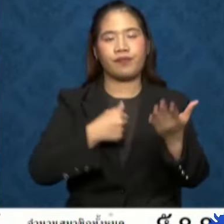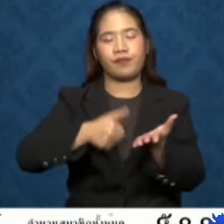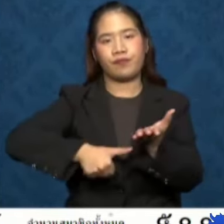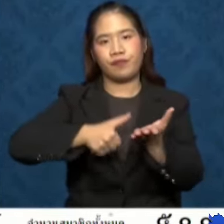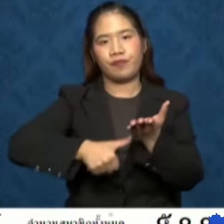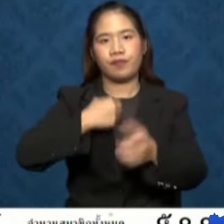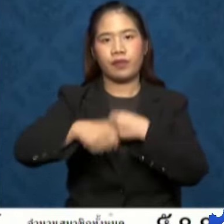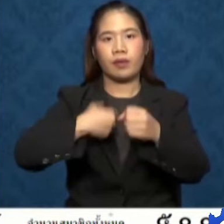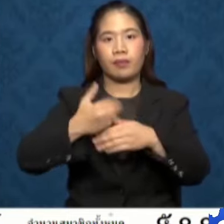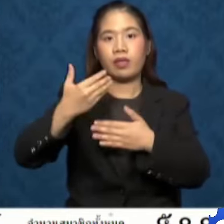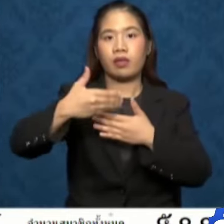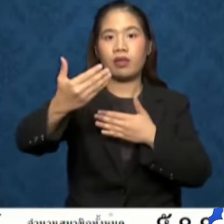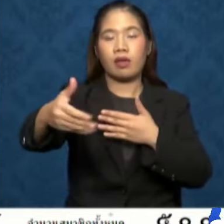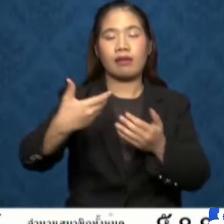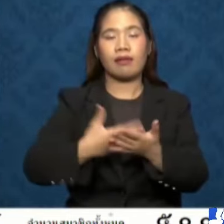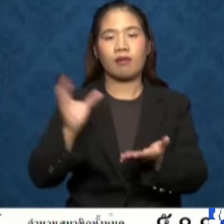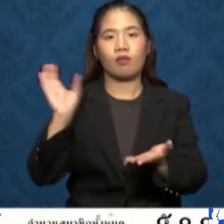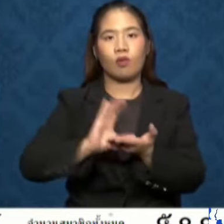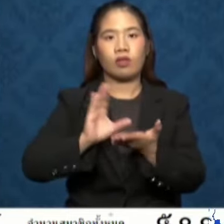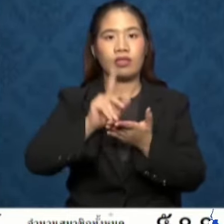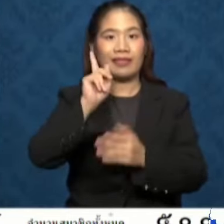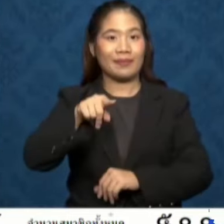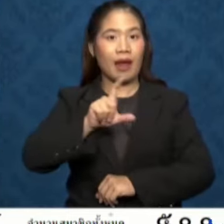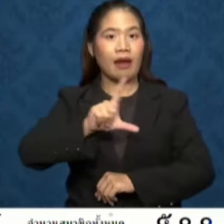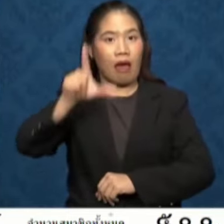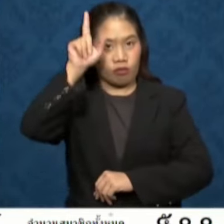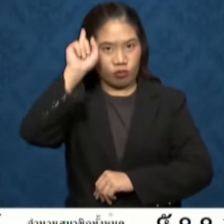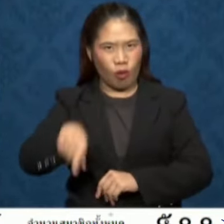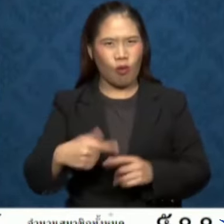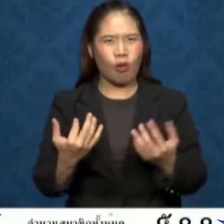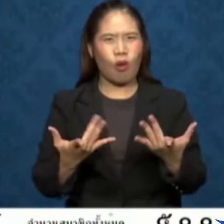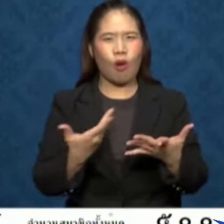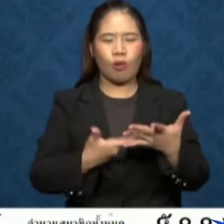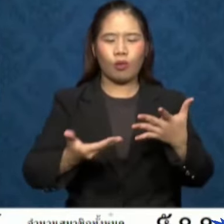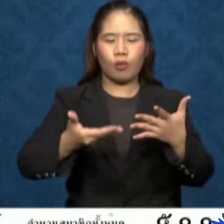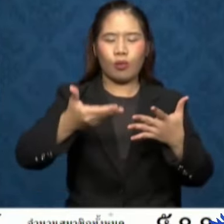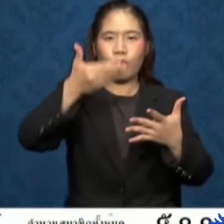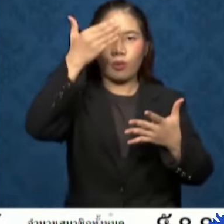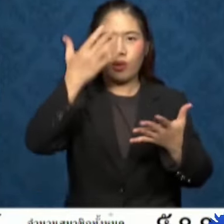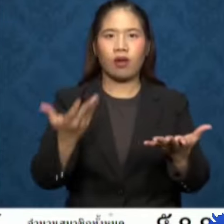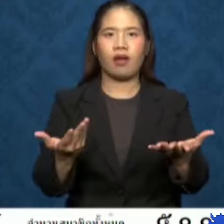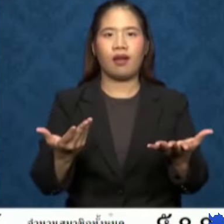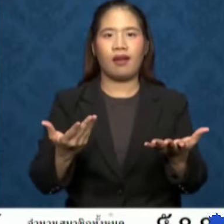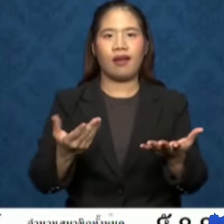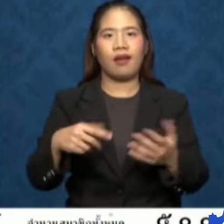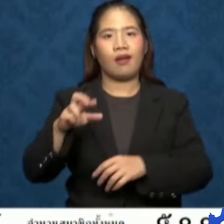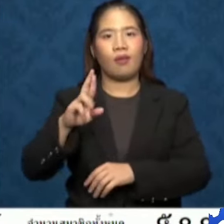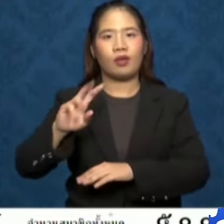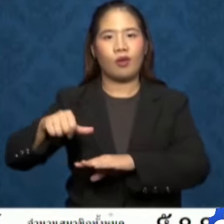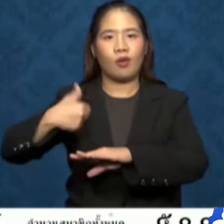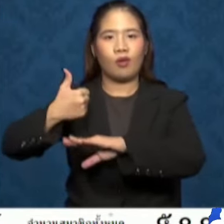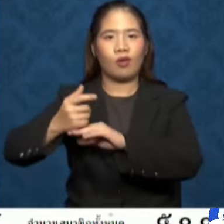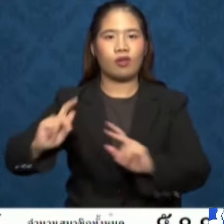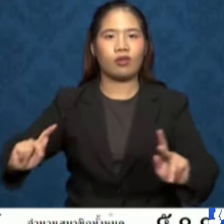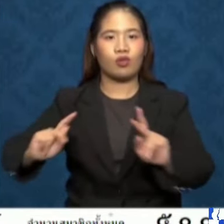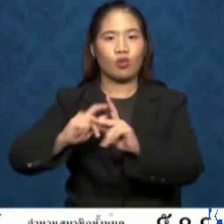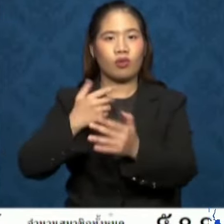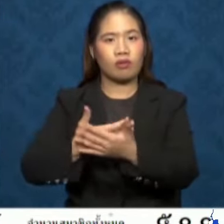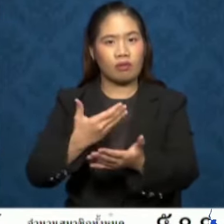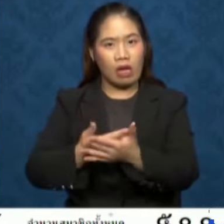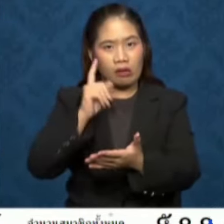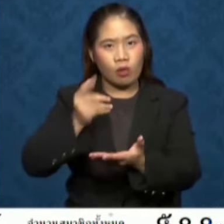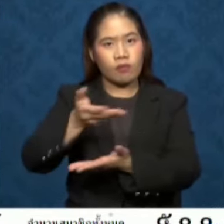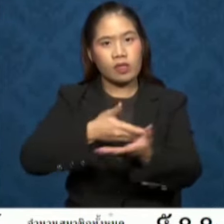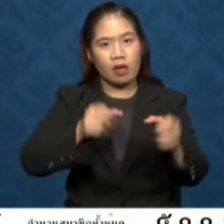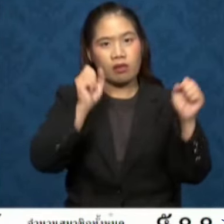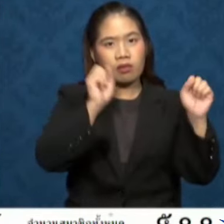ข้ามปีงบประมาณที่มีวงเงินตั้งแต่พันล้านขึ้นไปต้องผ่านหลายขั้นตอนครับรัฐมนตรีว่าการกระทรวงการคลังต้องเห็นชอบรัฐมนตรีว่า